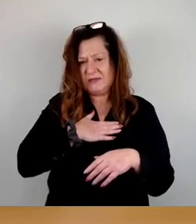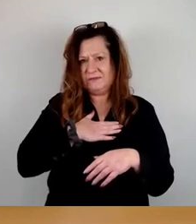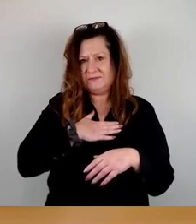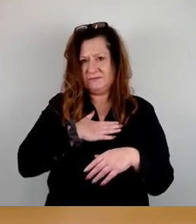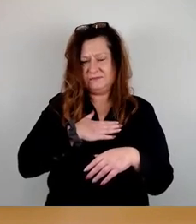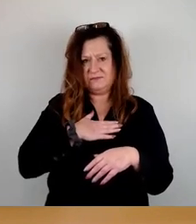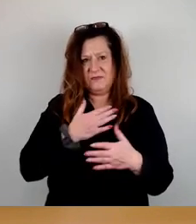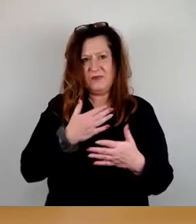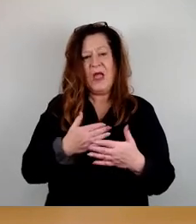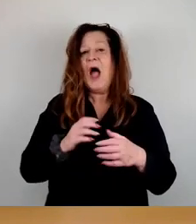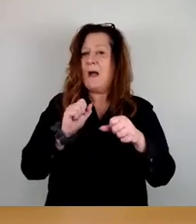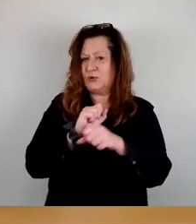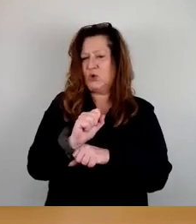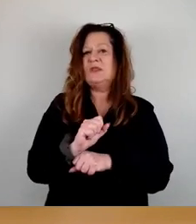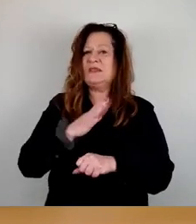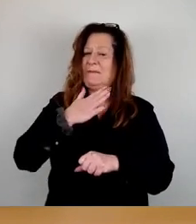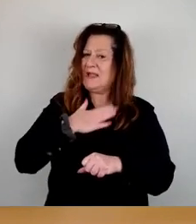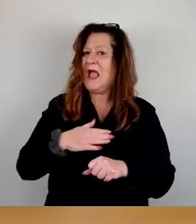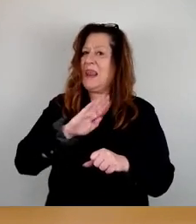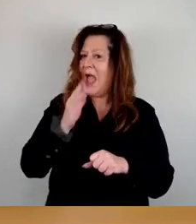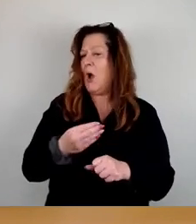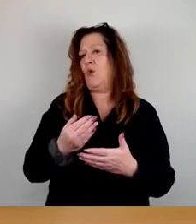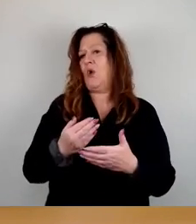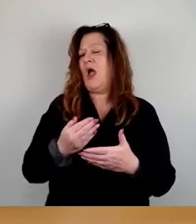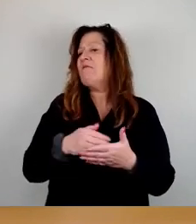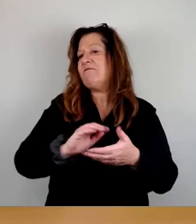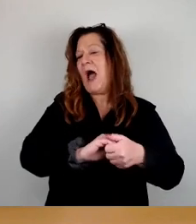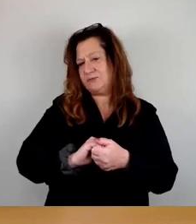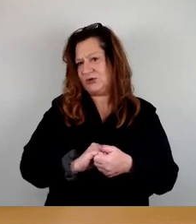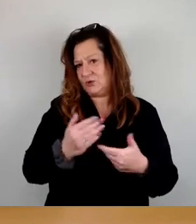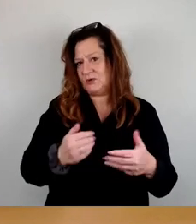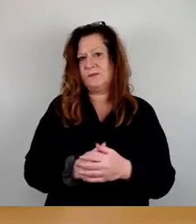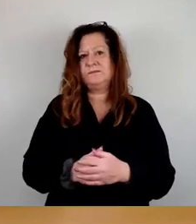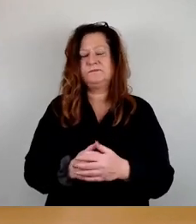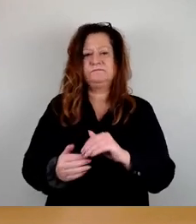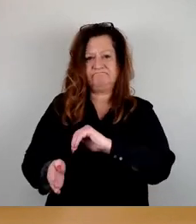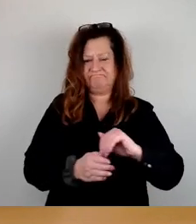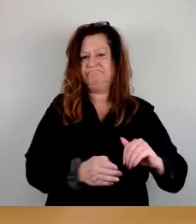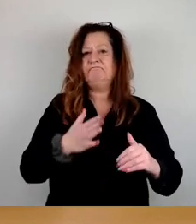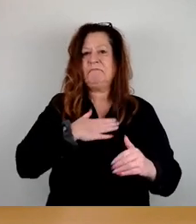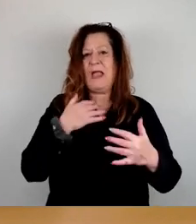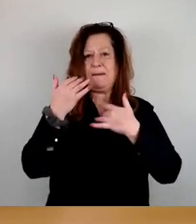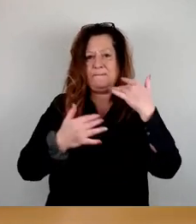schließe mich dem gerne an in diesem Sinne. Jetzt kommen wir zum Bericht des Oberbürgermeisters, Tagesordnungspunkt 3.